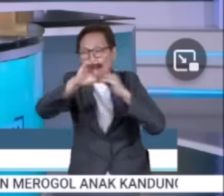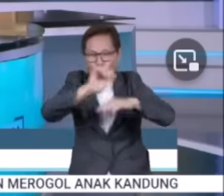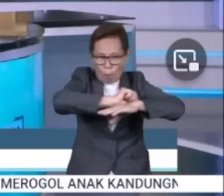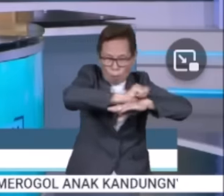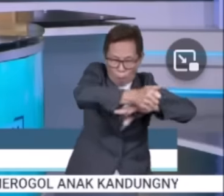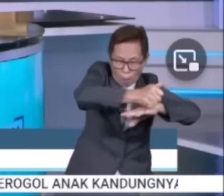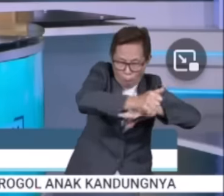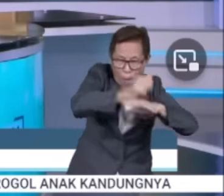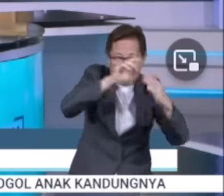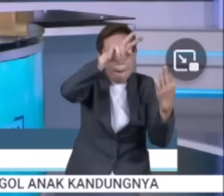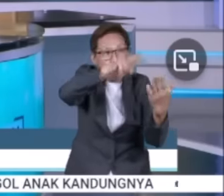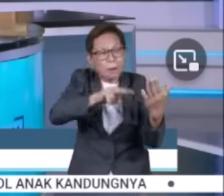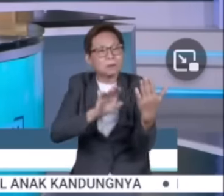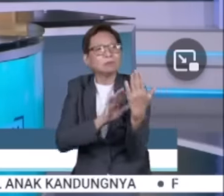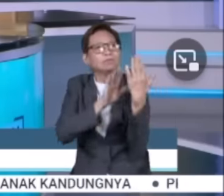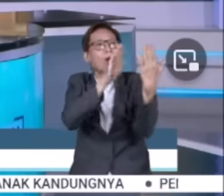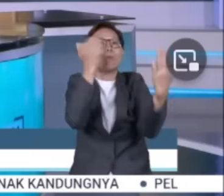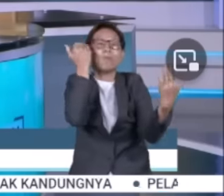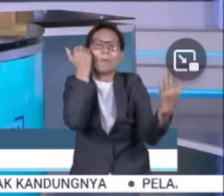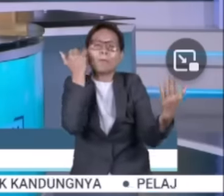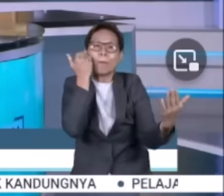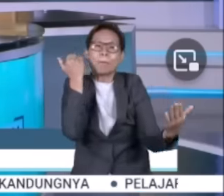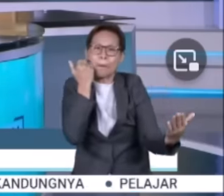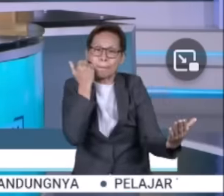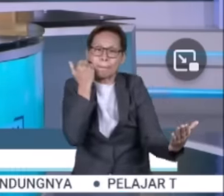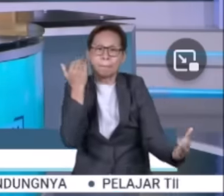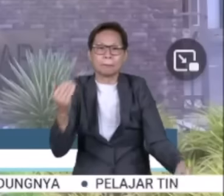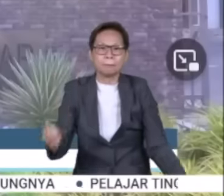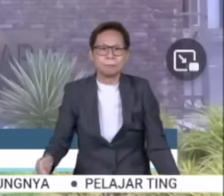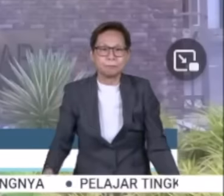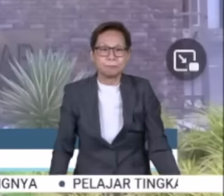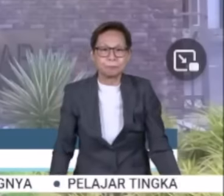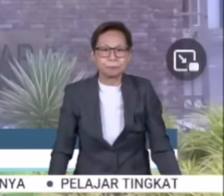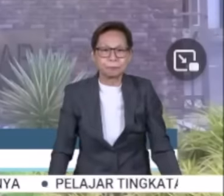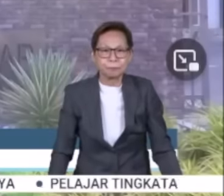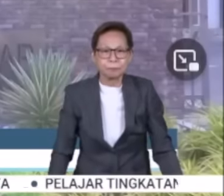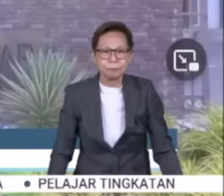pertuduhan dibacakan di hadapan Hakim Nur Salha Hamzah.